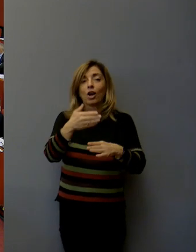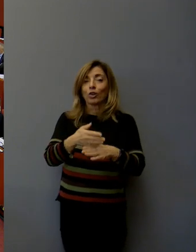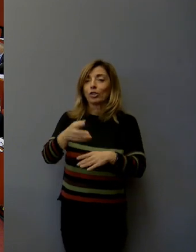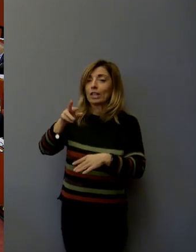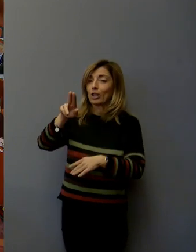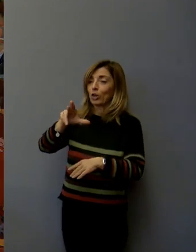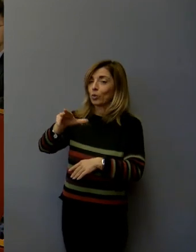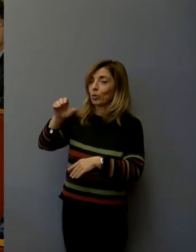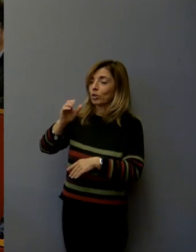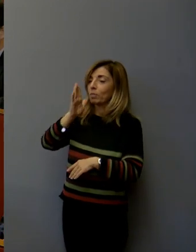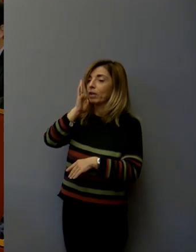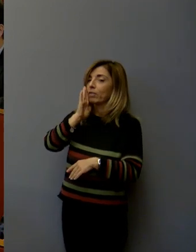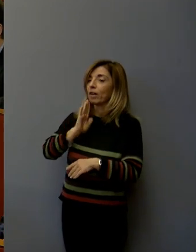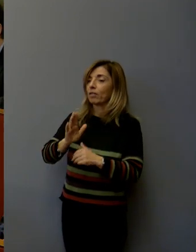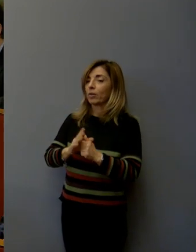Vergogna